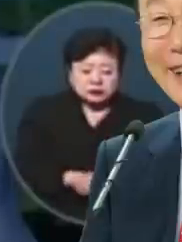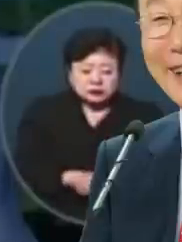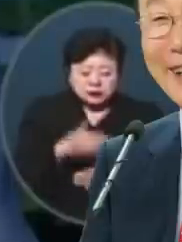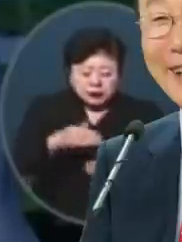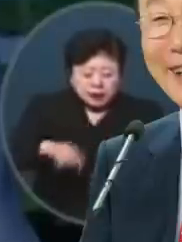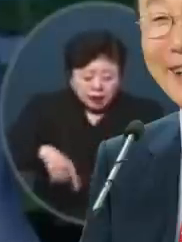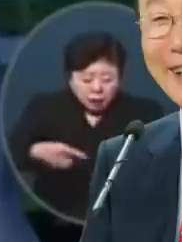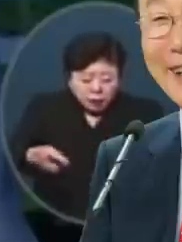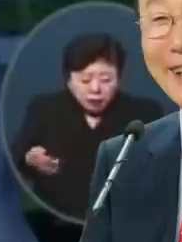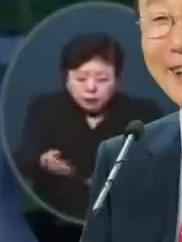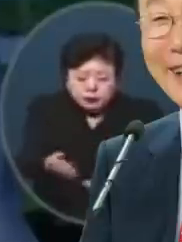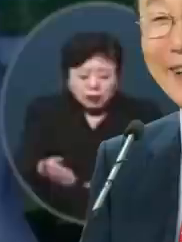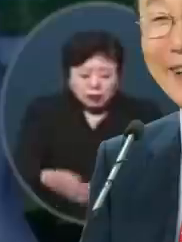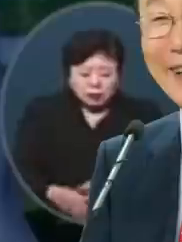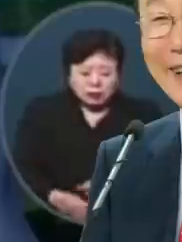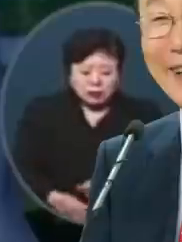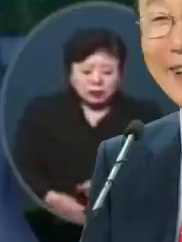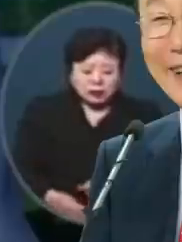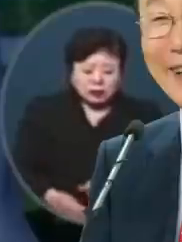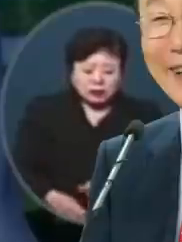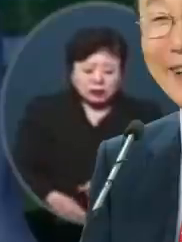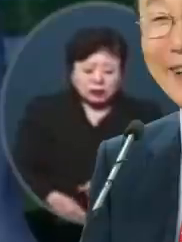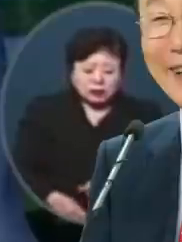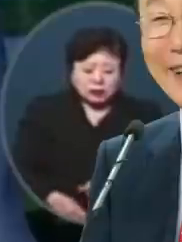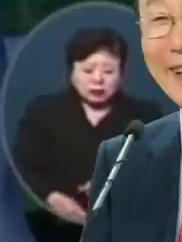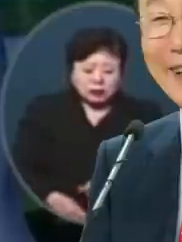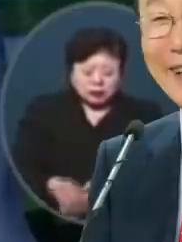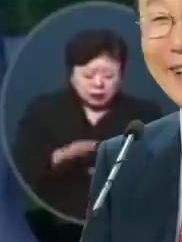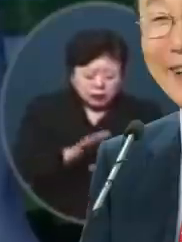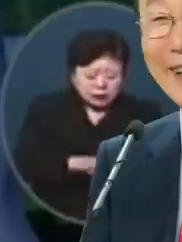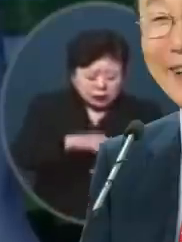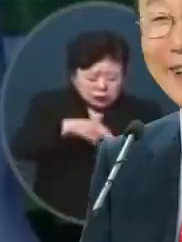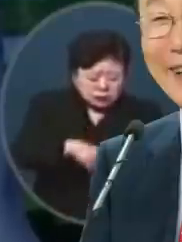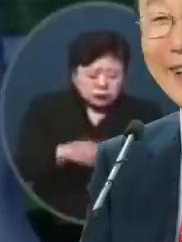보고 부엌방에 가보고 마당에 서서